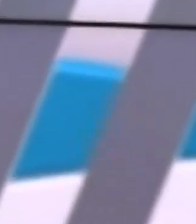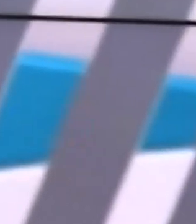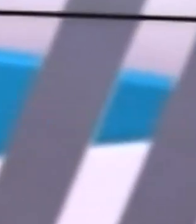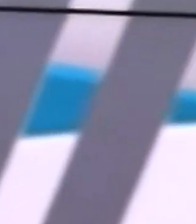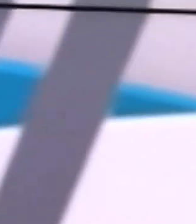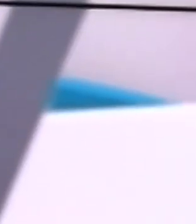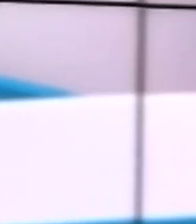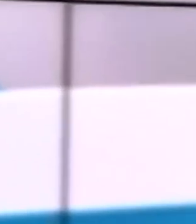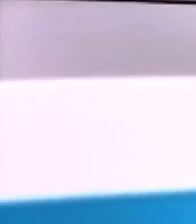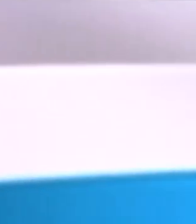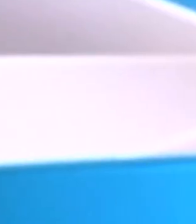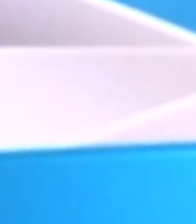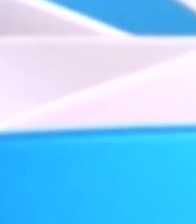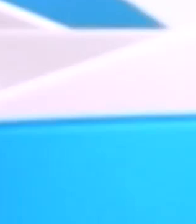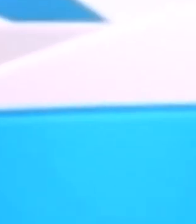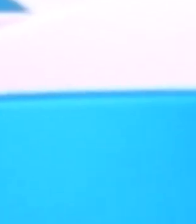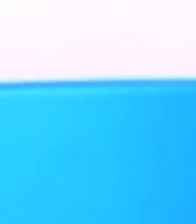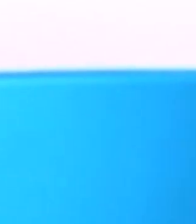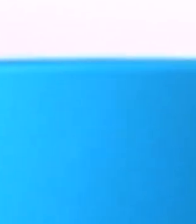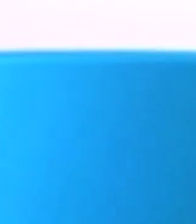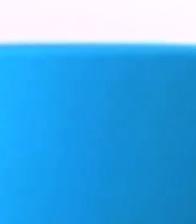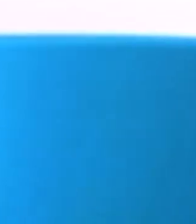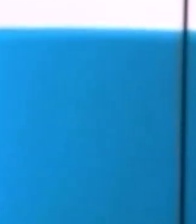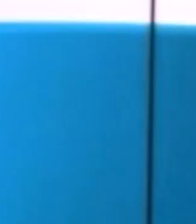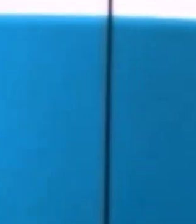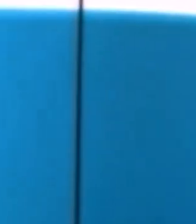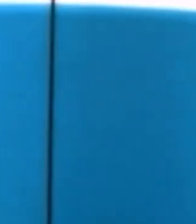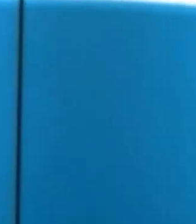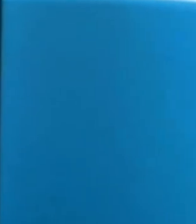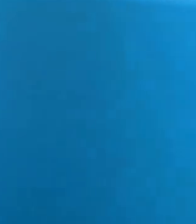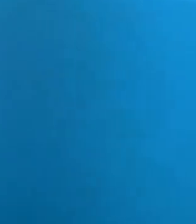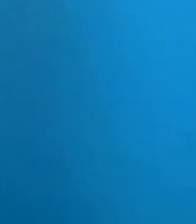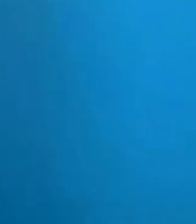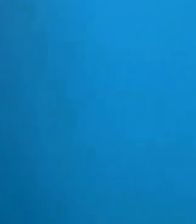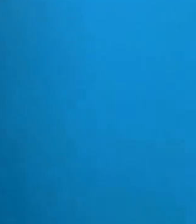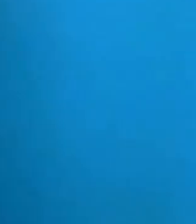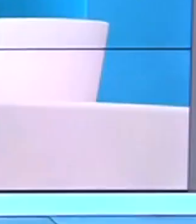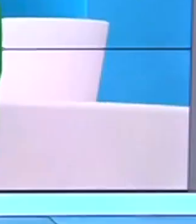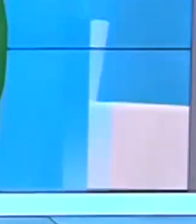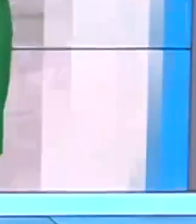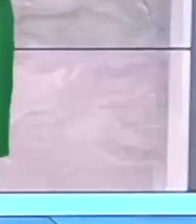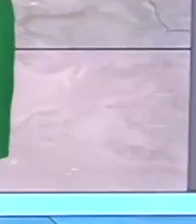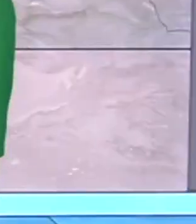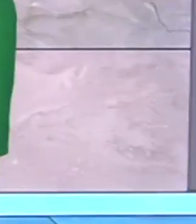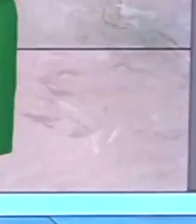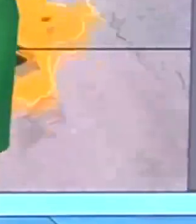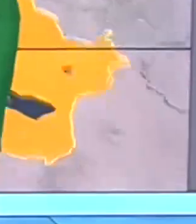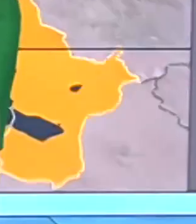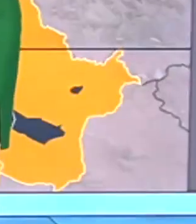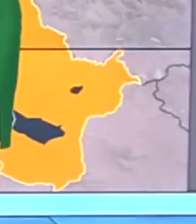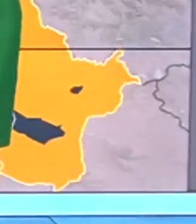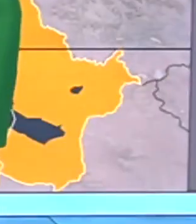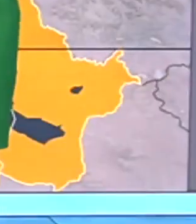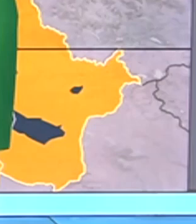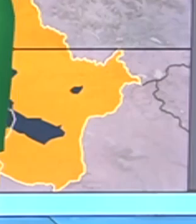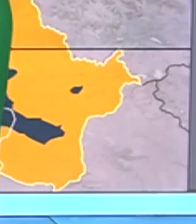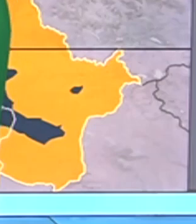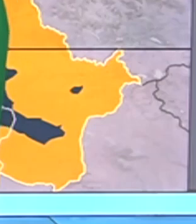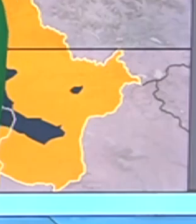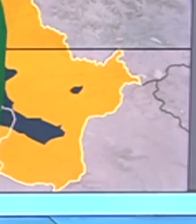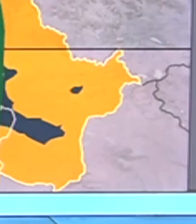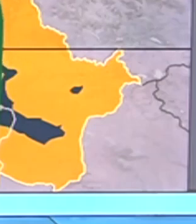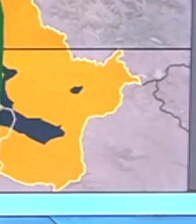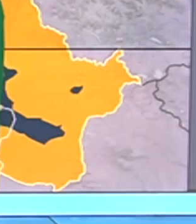Армысыздар студияда Кенжина Арай 24-ші мамыр сейсенбіге арналған ауа райы болжаумен таныс болыңыздар. Солтүстікте жауын шашынсыз көшпелі бұлт шығады. Петропавл